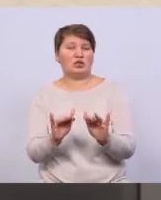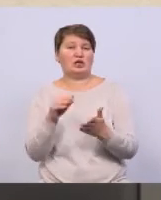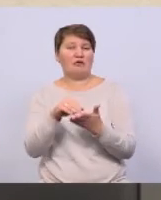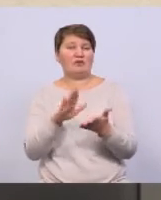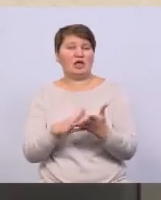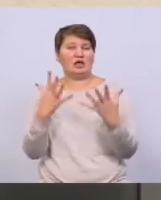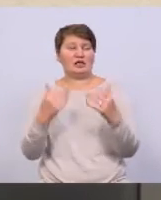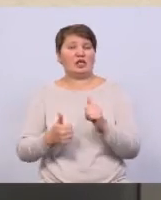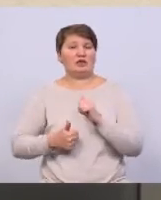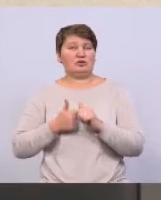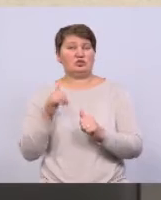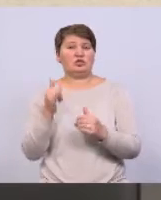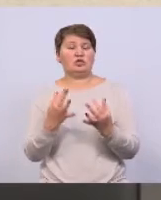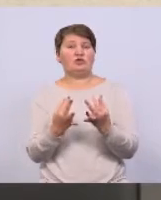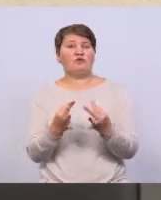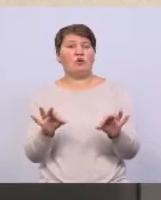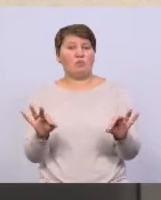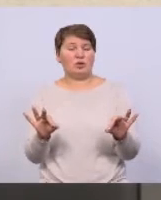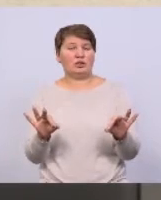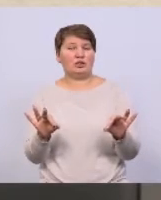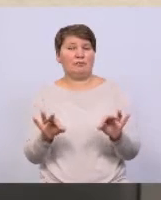та Свободи. Ціла низка